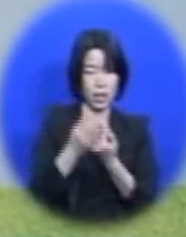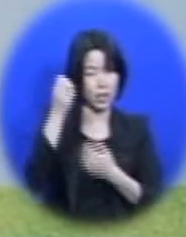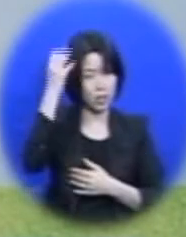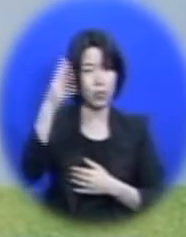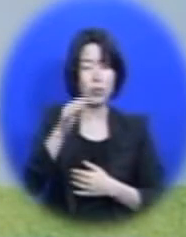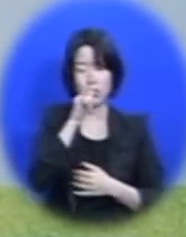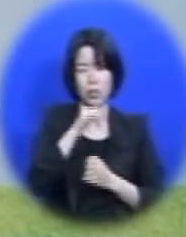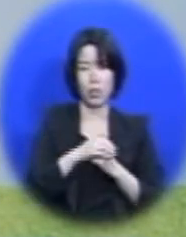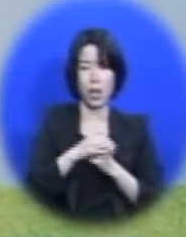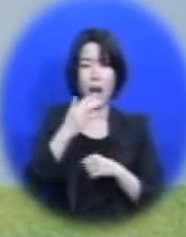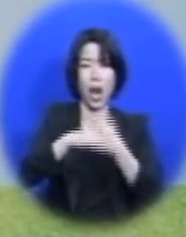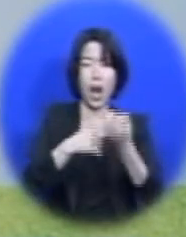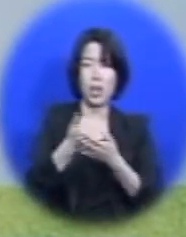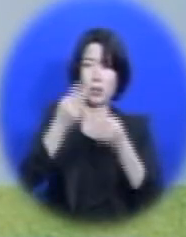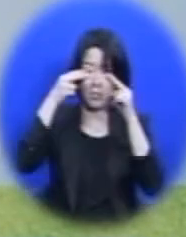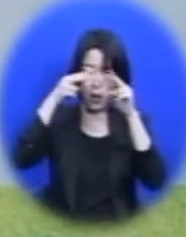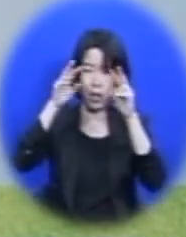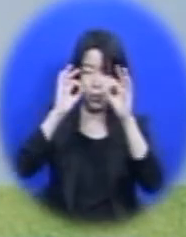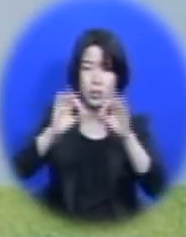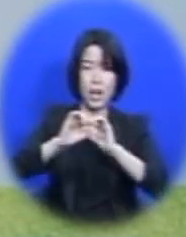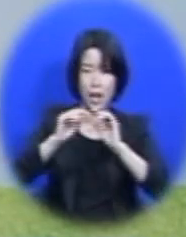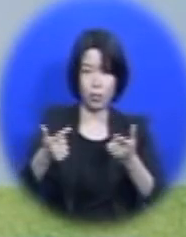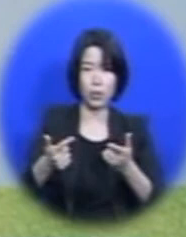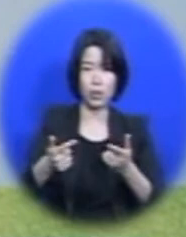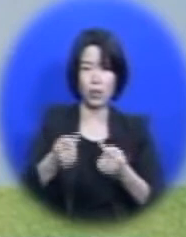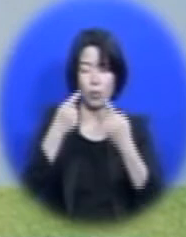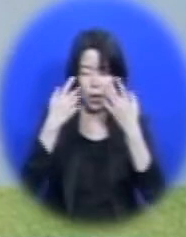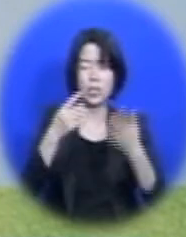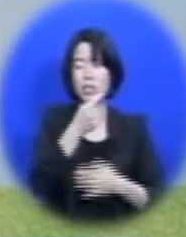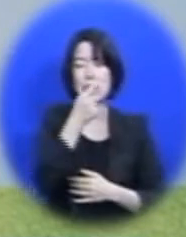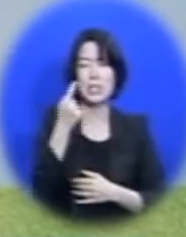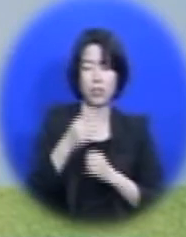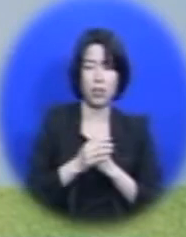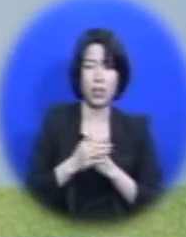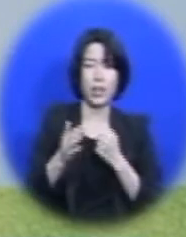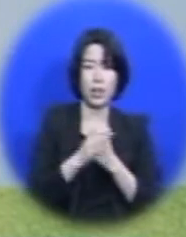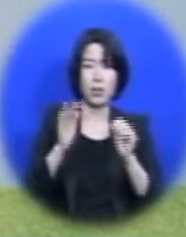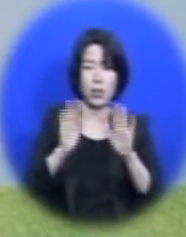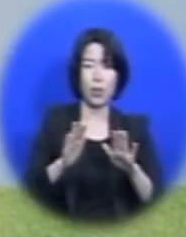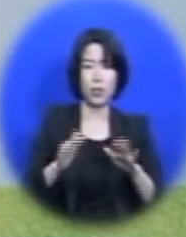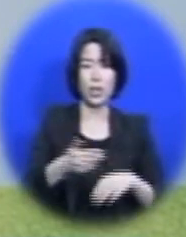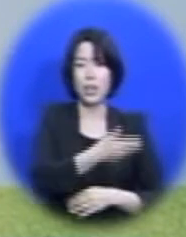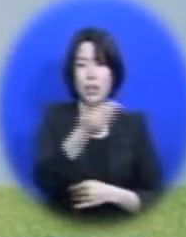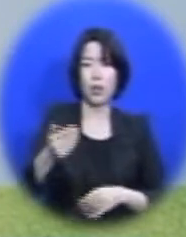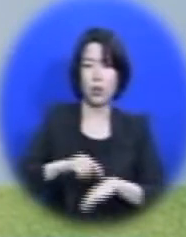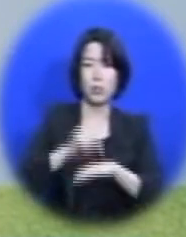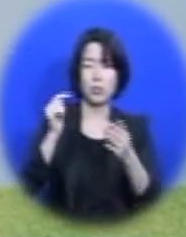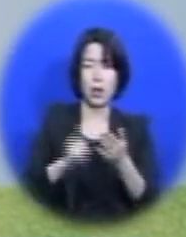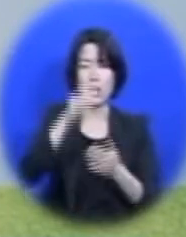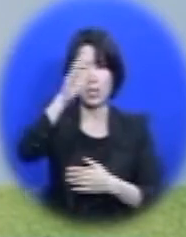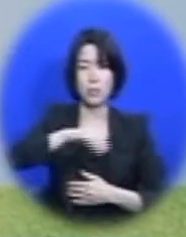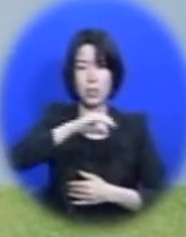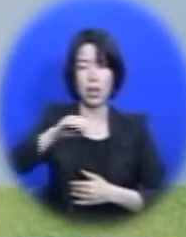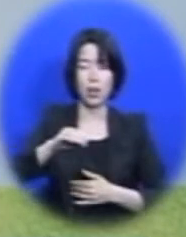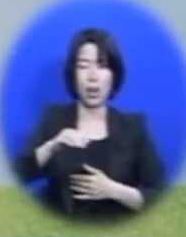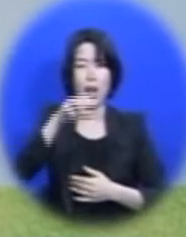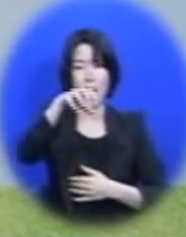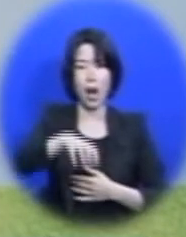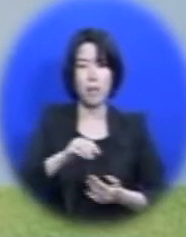바라보지 않고 있다는 가장 확실한 증거입니다. 그러므로 오늘 여러분의 마음을 십자가 앞에 내놓아야